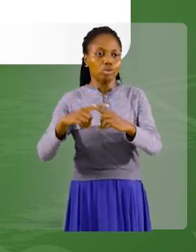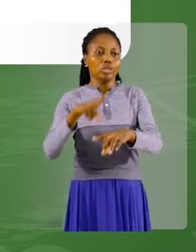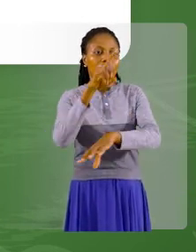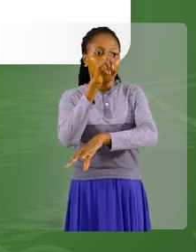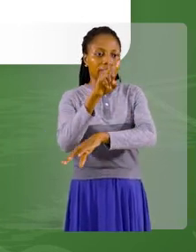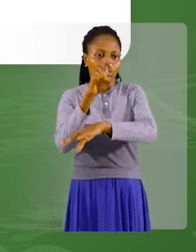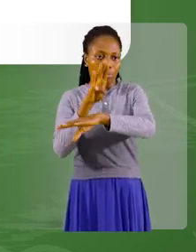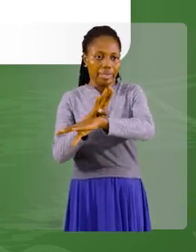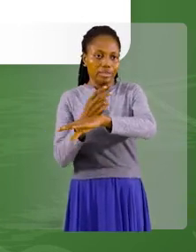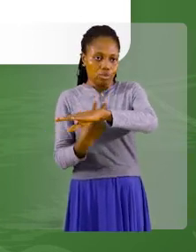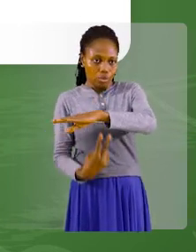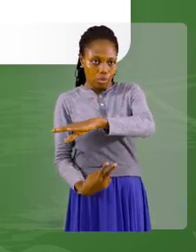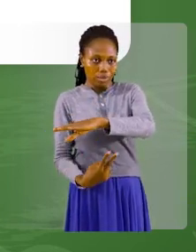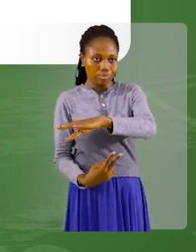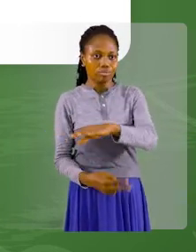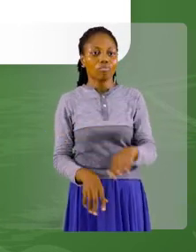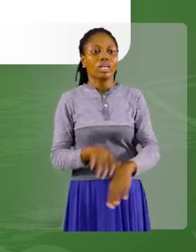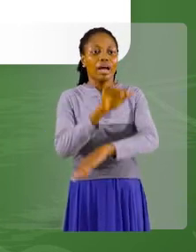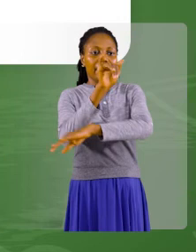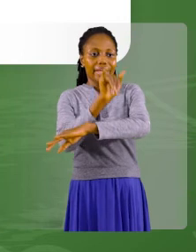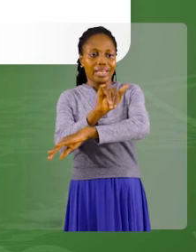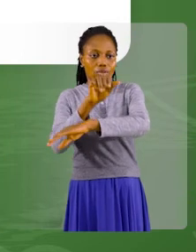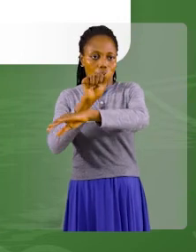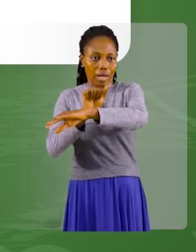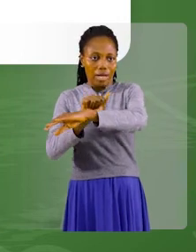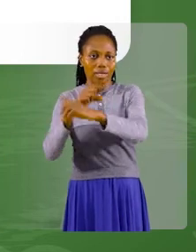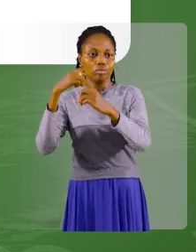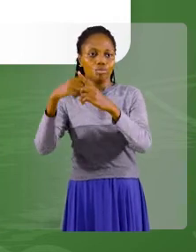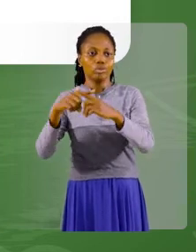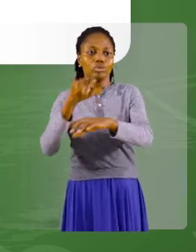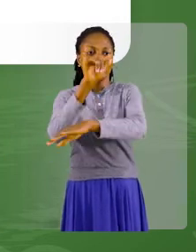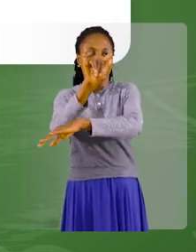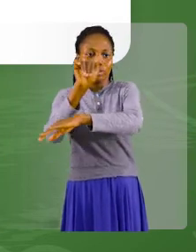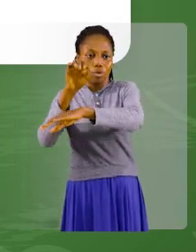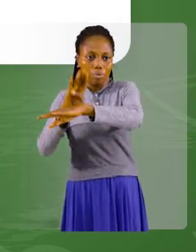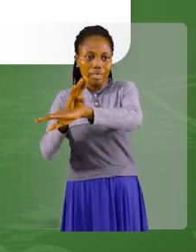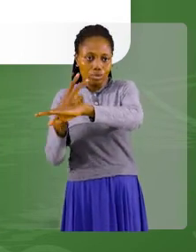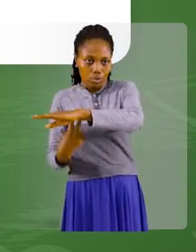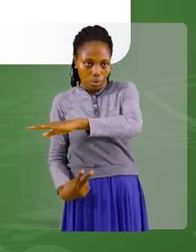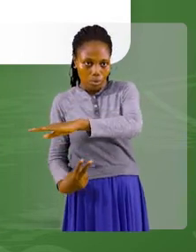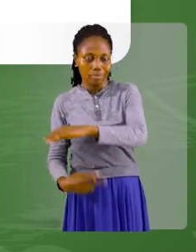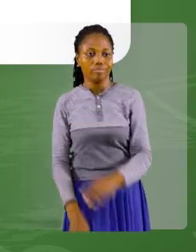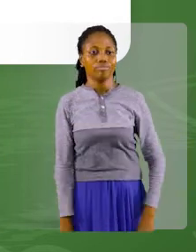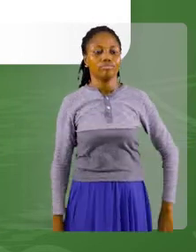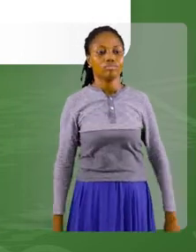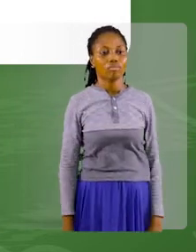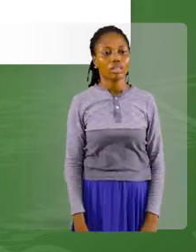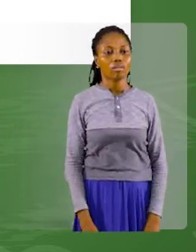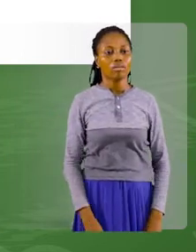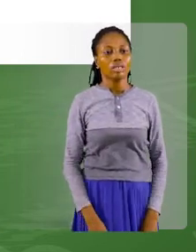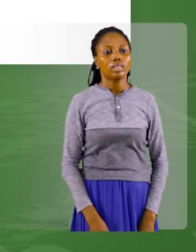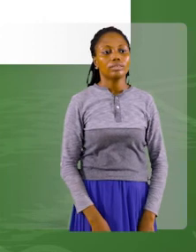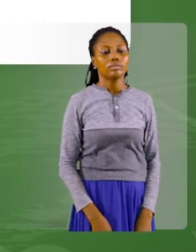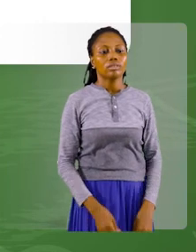B sur 2, y de A plus y de B sur 2.